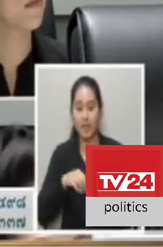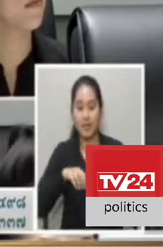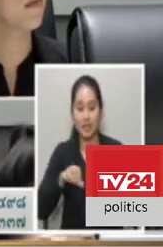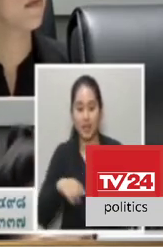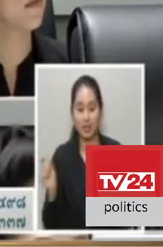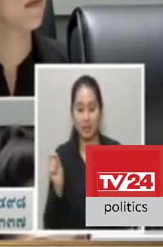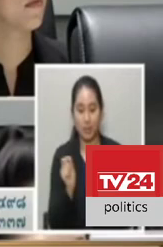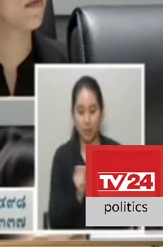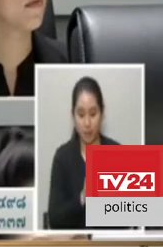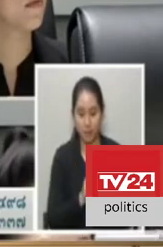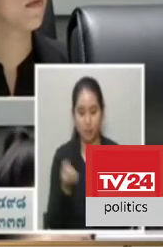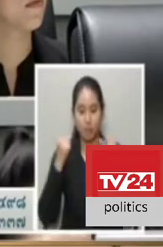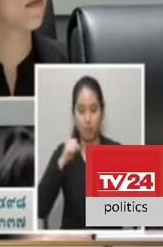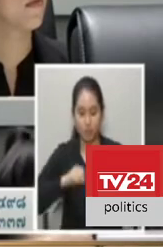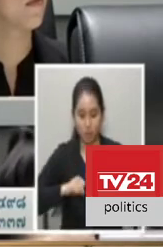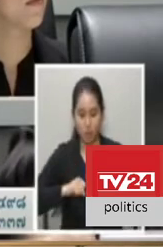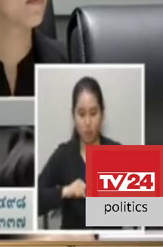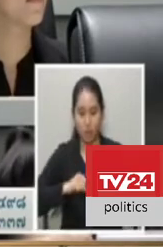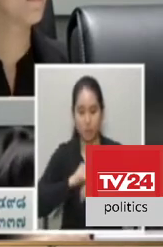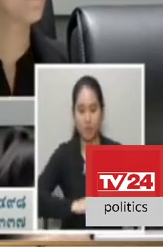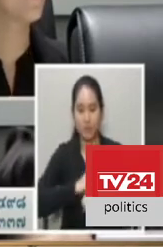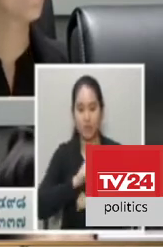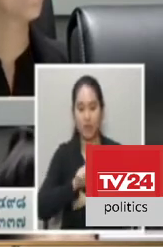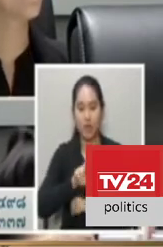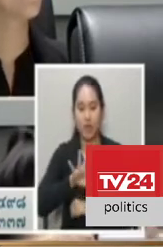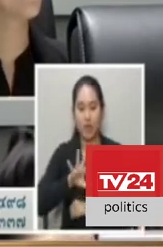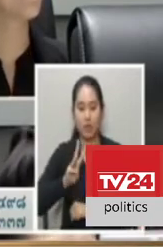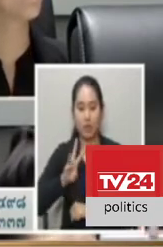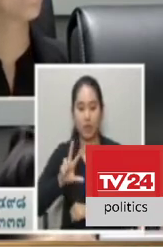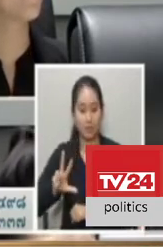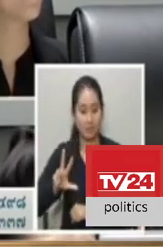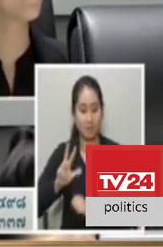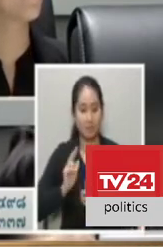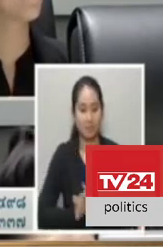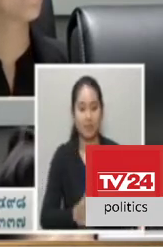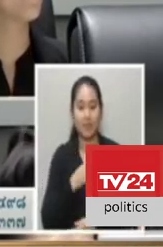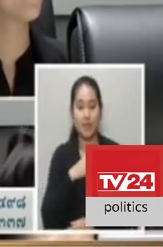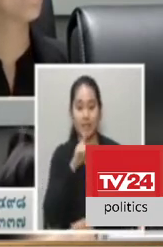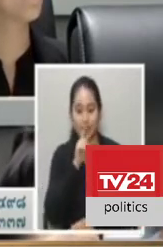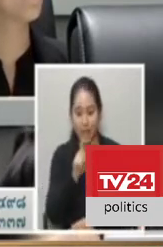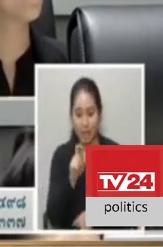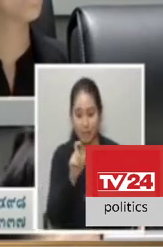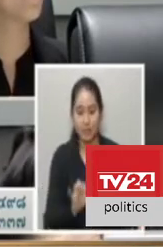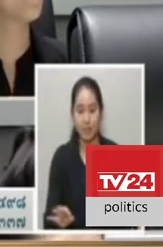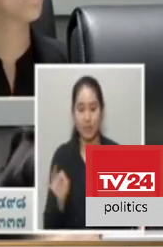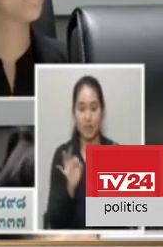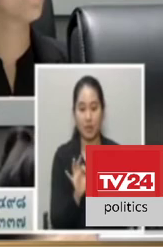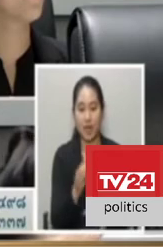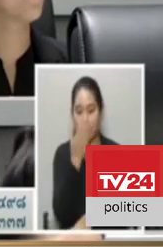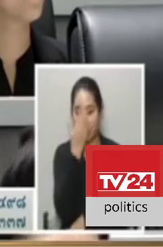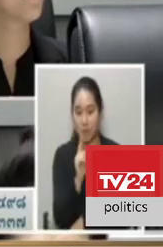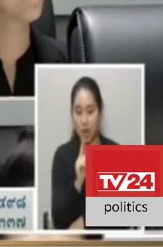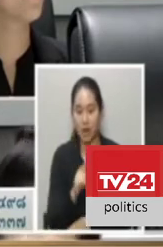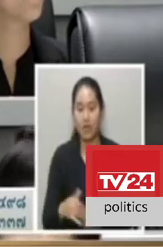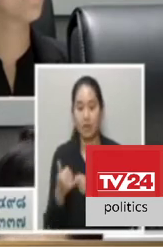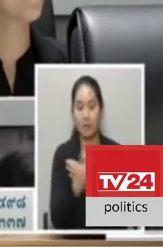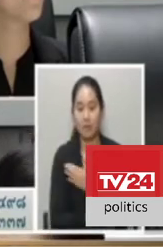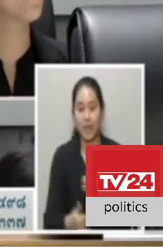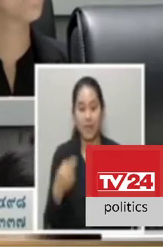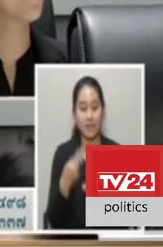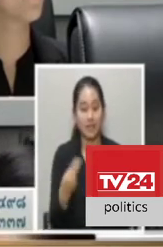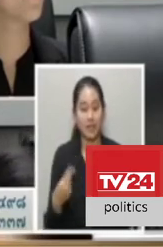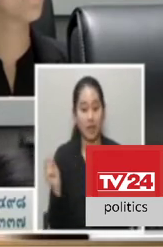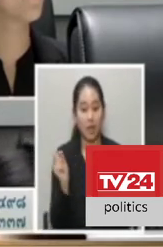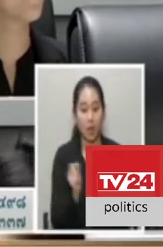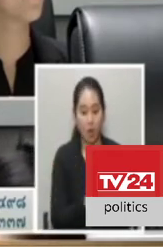ามความตกลงอาเซียนภายในปี2563คำถามนี้สำคัญนะคะเพราะว่าจำนวนประเทศที่ลงนาม